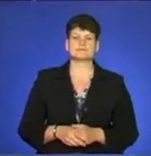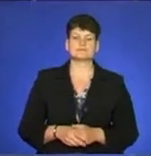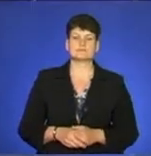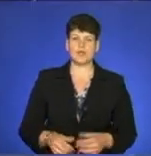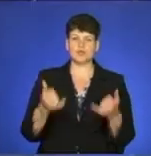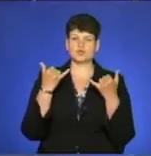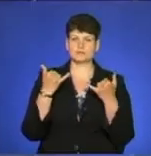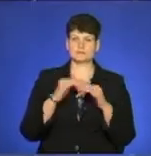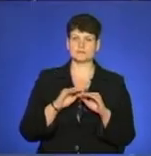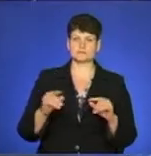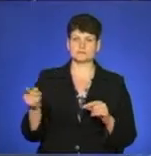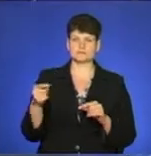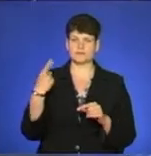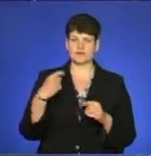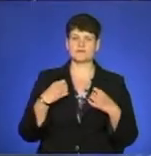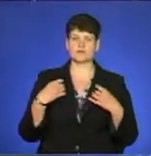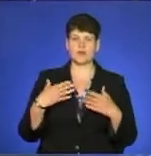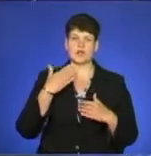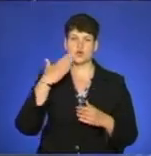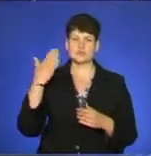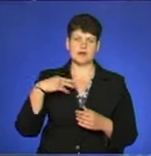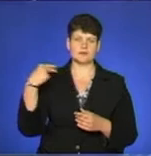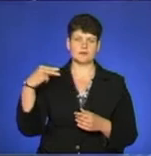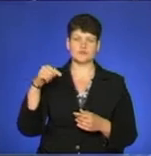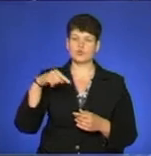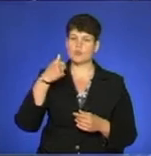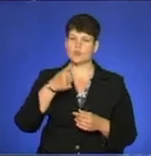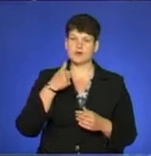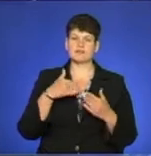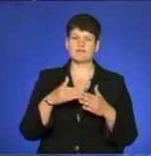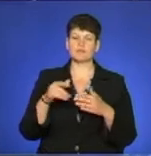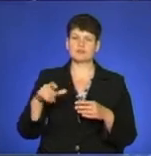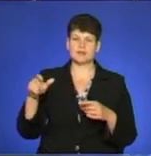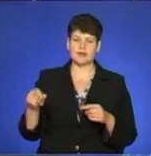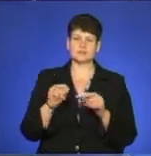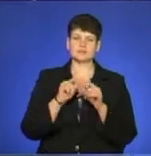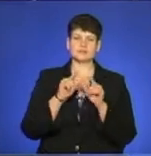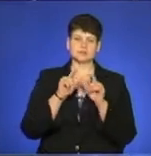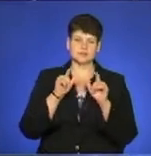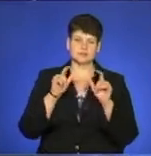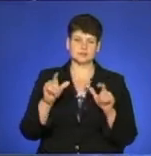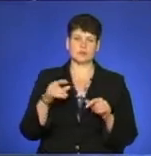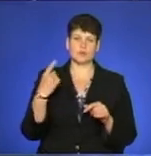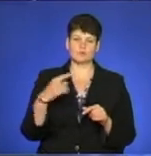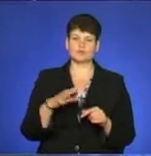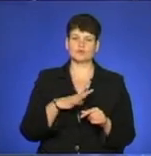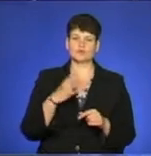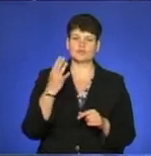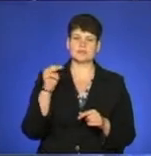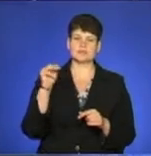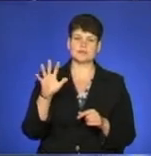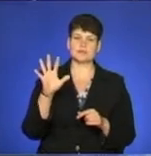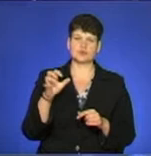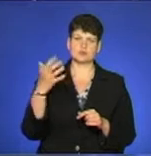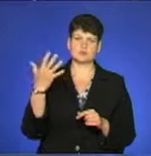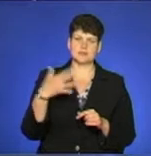Сьогодні школярі Тернопільщини відсвяткували останній дзвоник. Цьогоріч випускниками загальноосвітніх навчальних закладів області стали